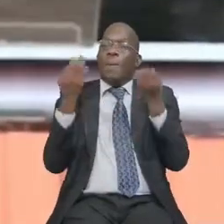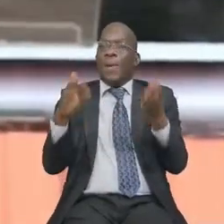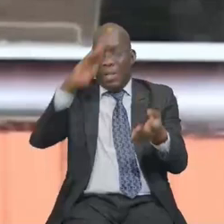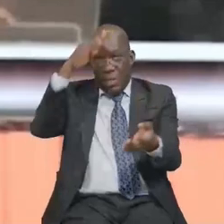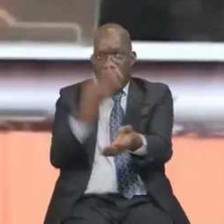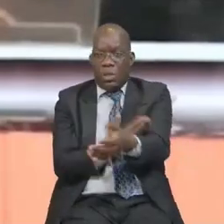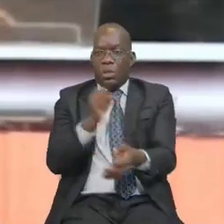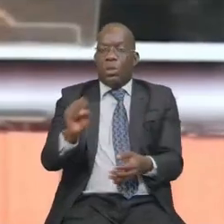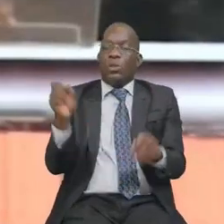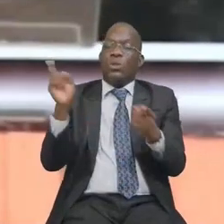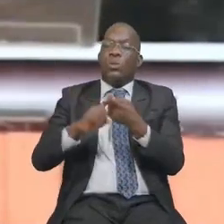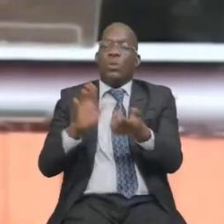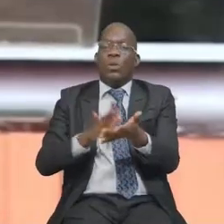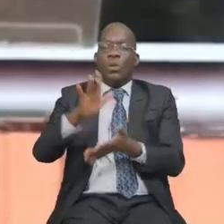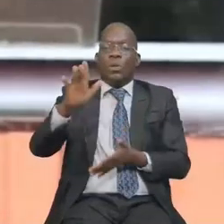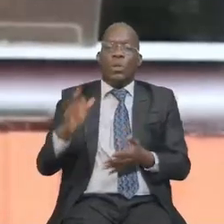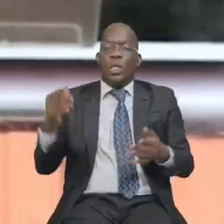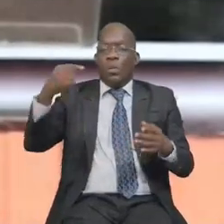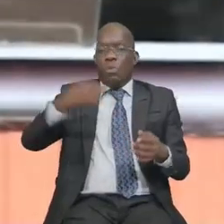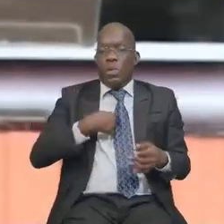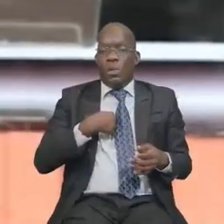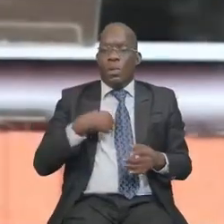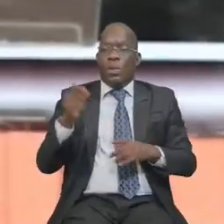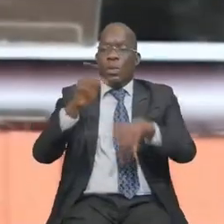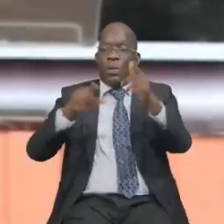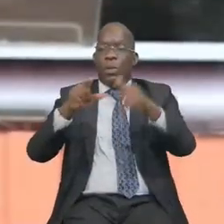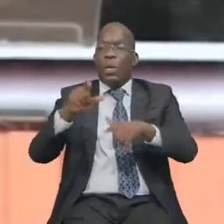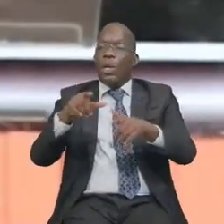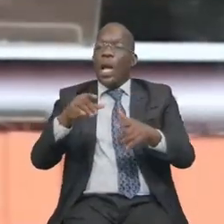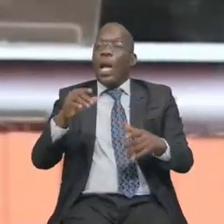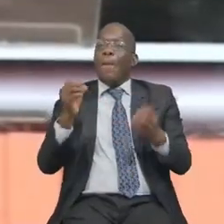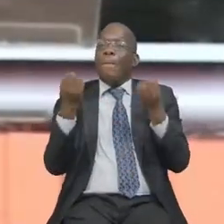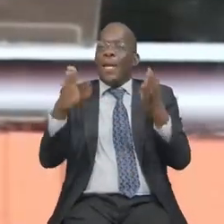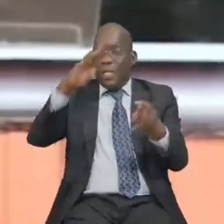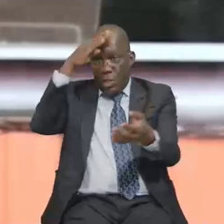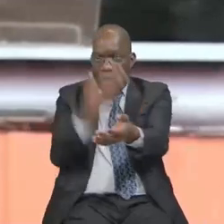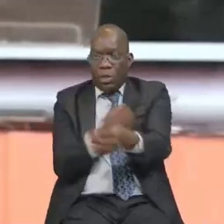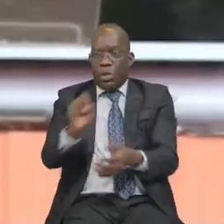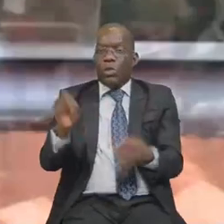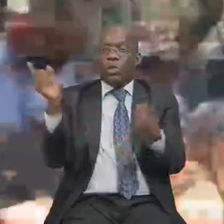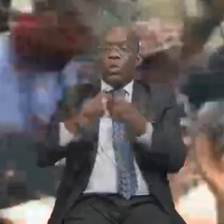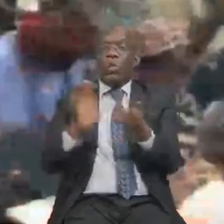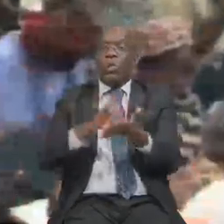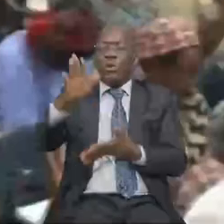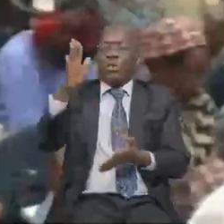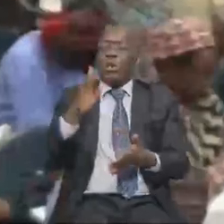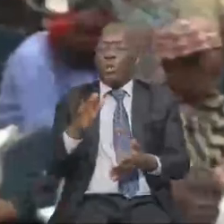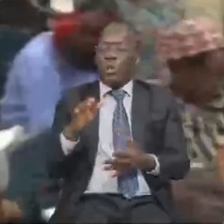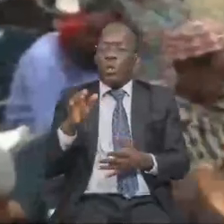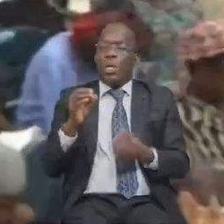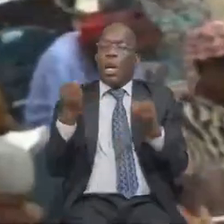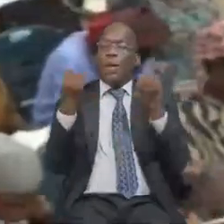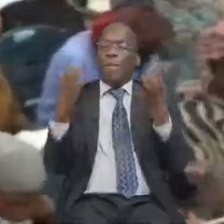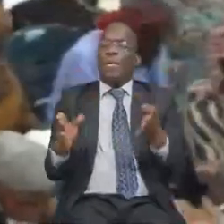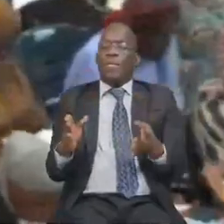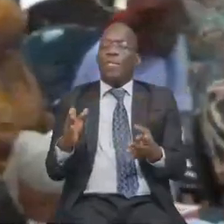Beaucoup de fils à la gloire. Je fais partie d'eux. Beaucoup de fils à la gloire. Beaucoup de fils à